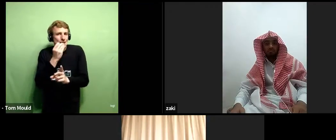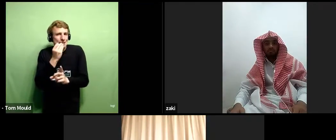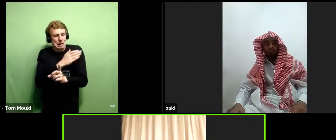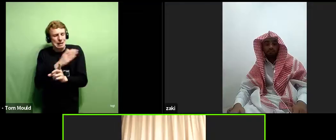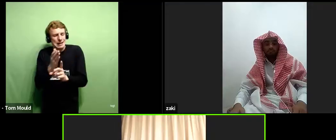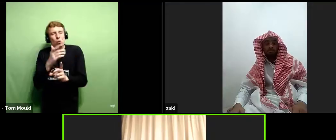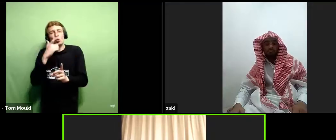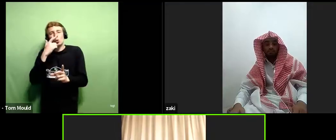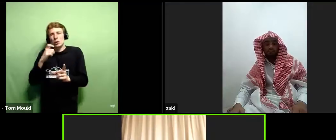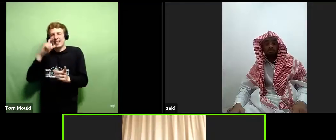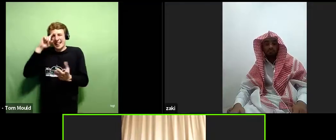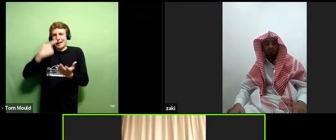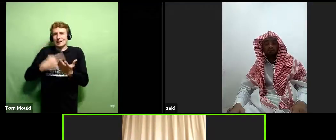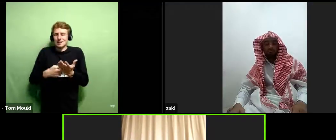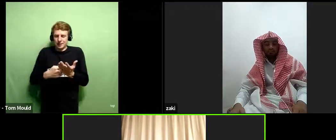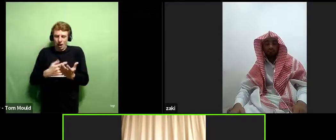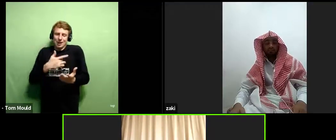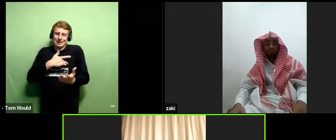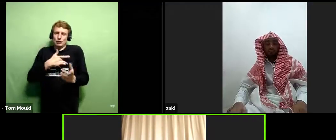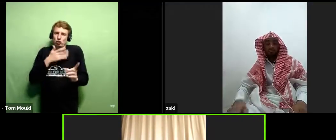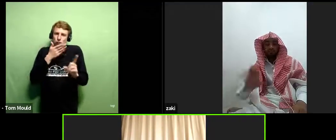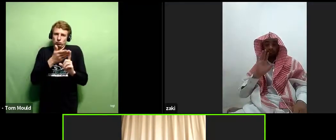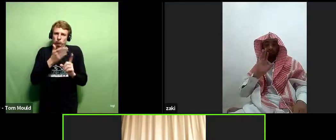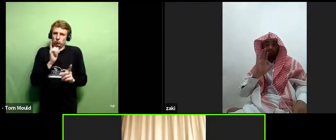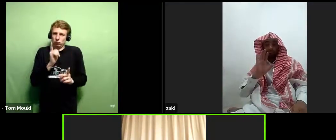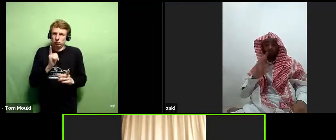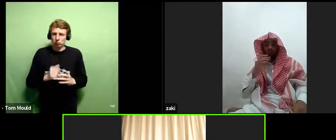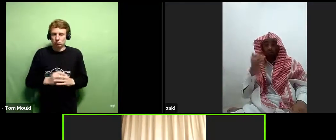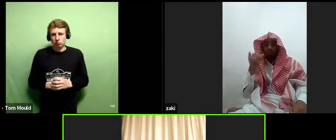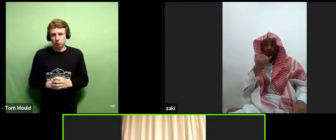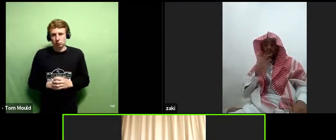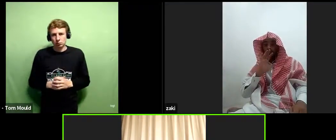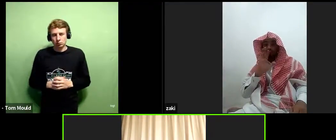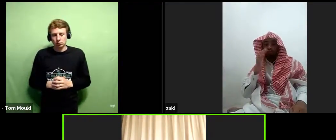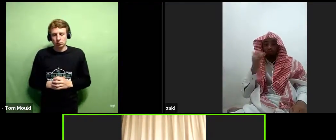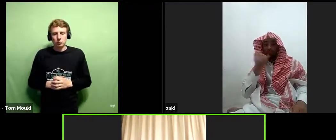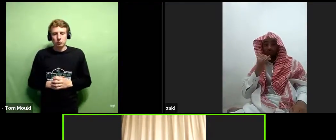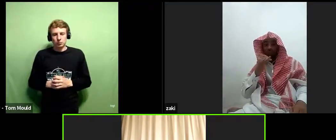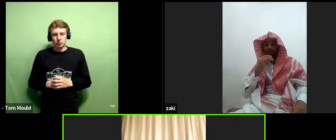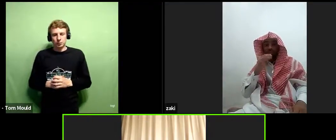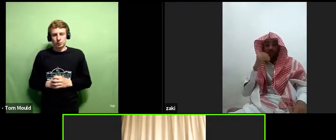وأيضا أن لا يكون جامع ما بعد الفجر